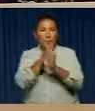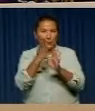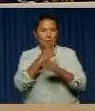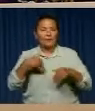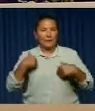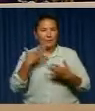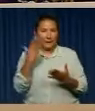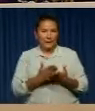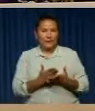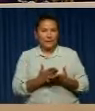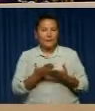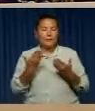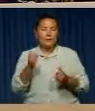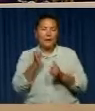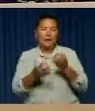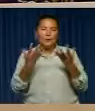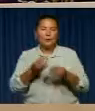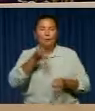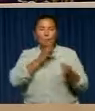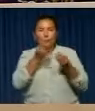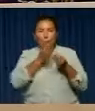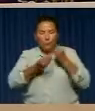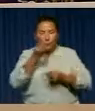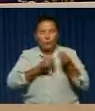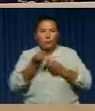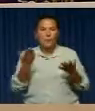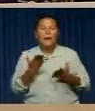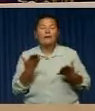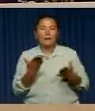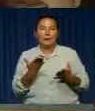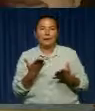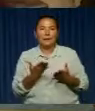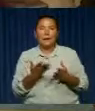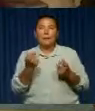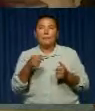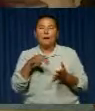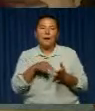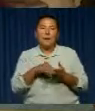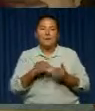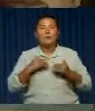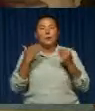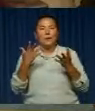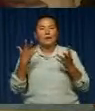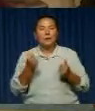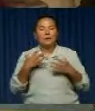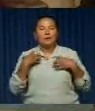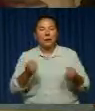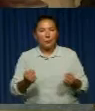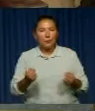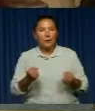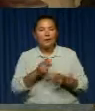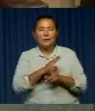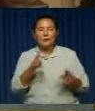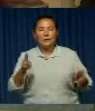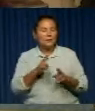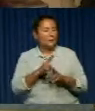бар ғой. Соны күнделікті пайдалану қандай кедергі? Иә, бағасы жоғары, бірақ денсаулыққа ешкім